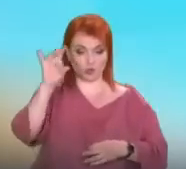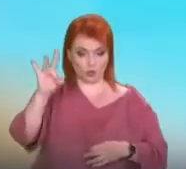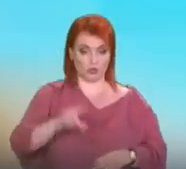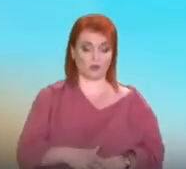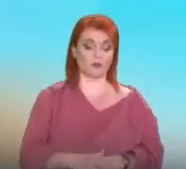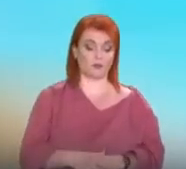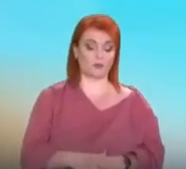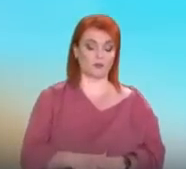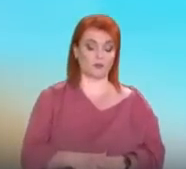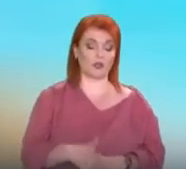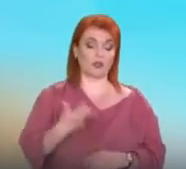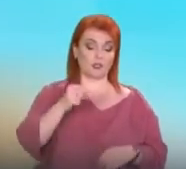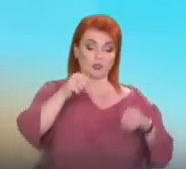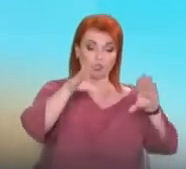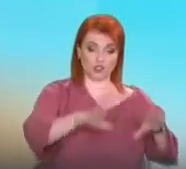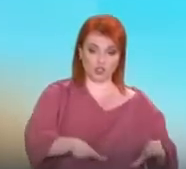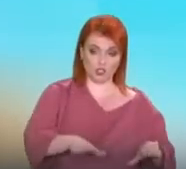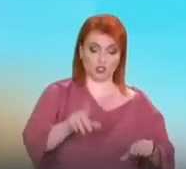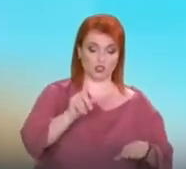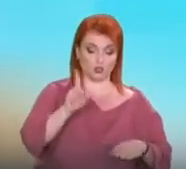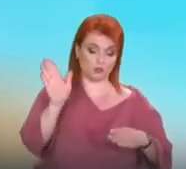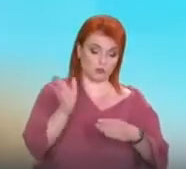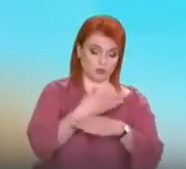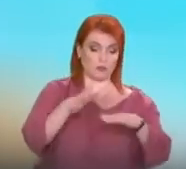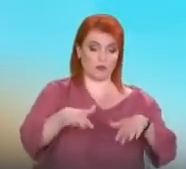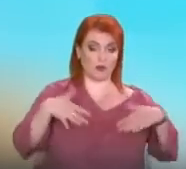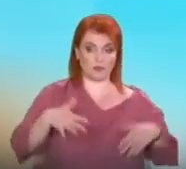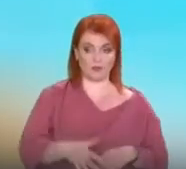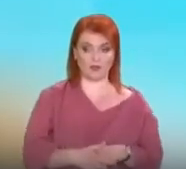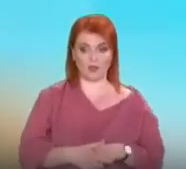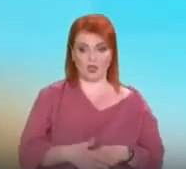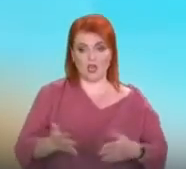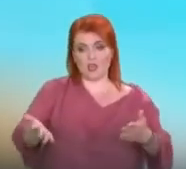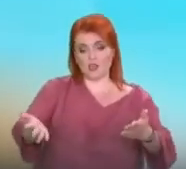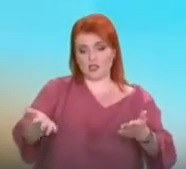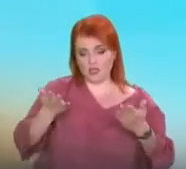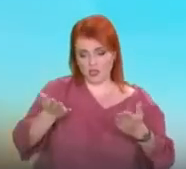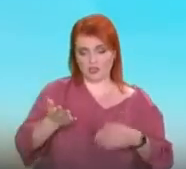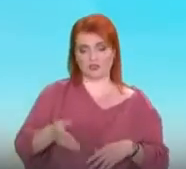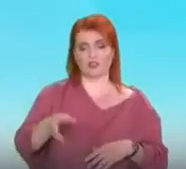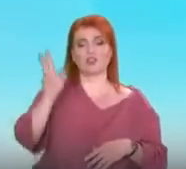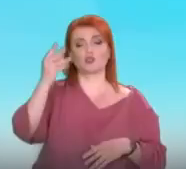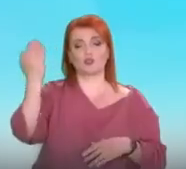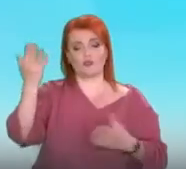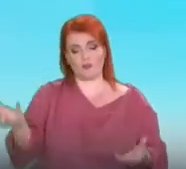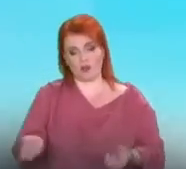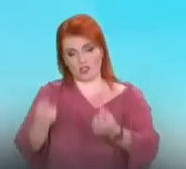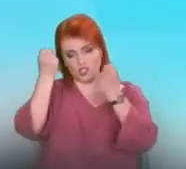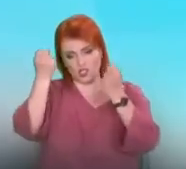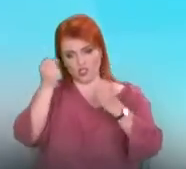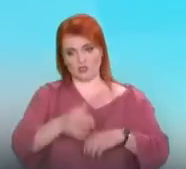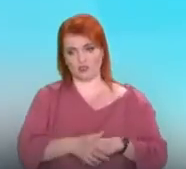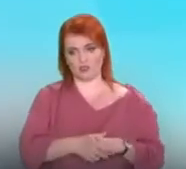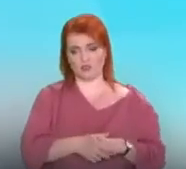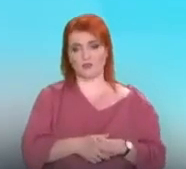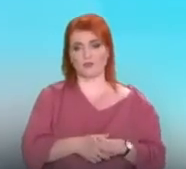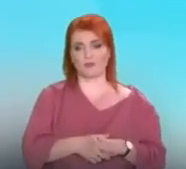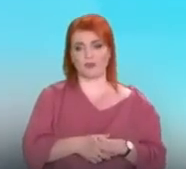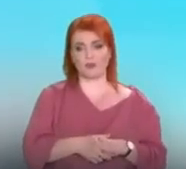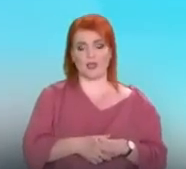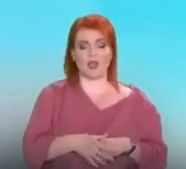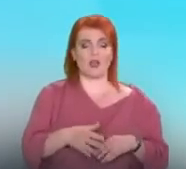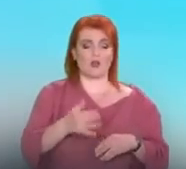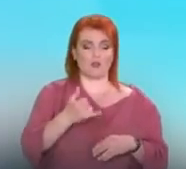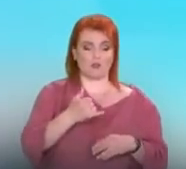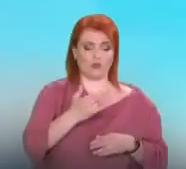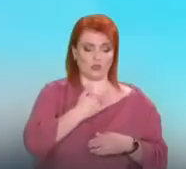guvern. E un mesaj foarte clar cine sunt grupările criminale organizate în politică. Un mesaj foarte clar că aceste grupări